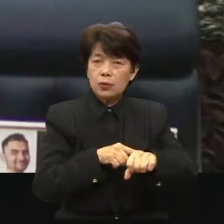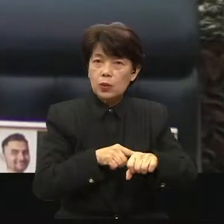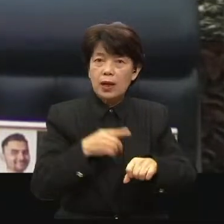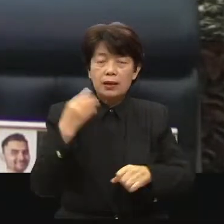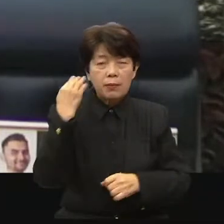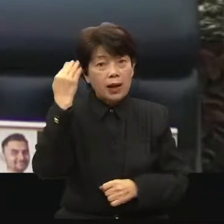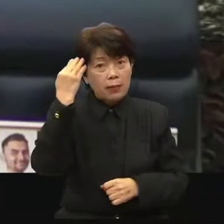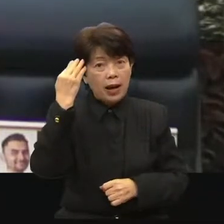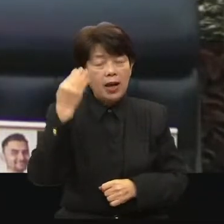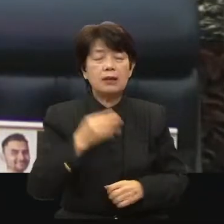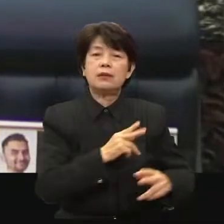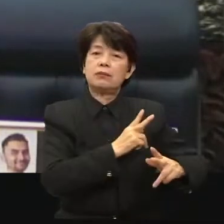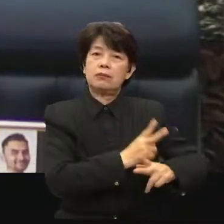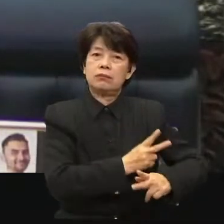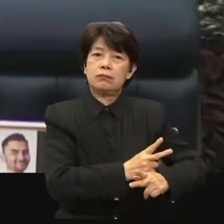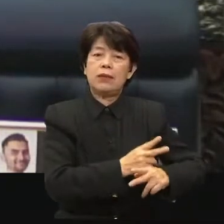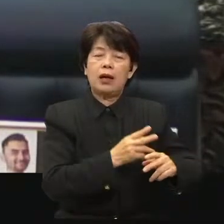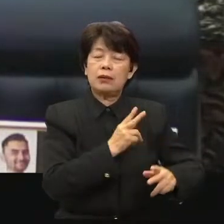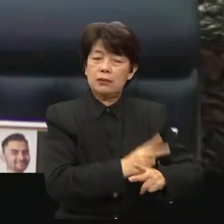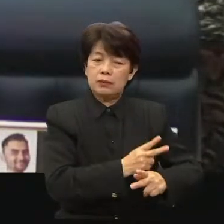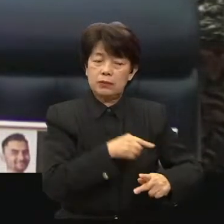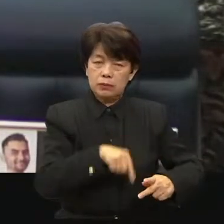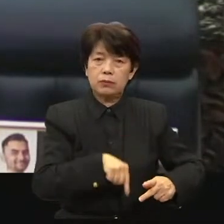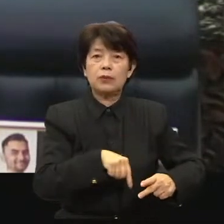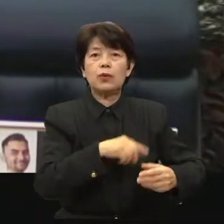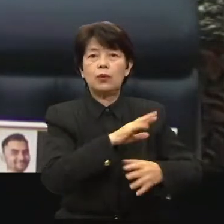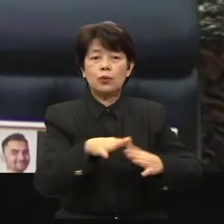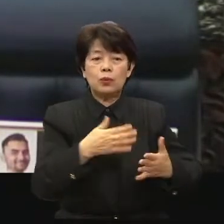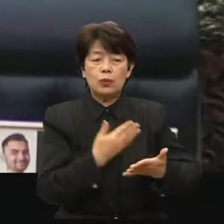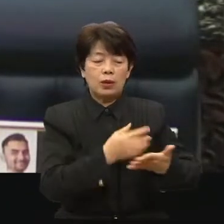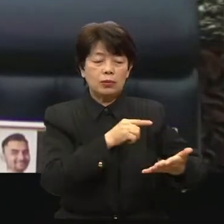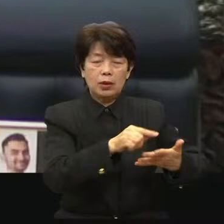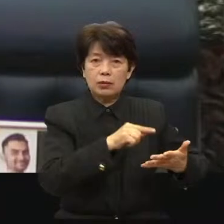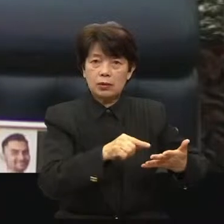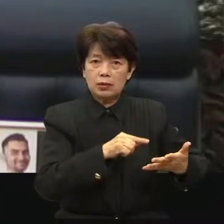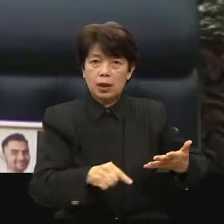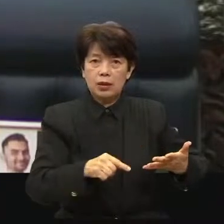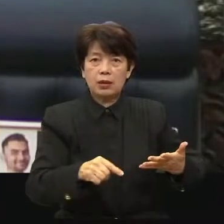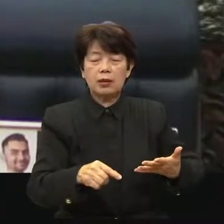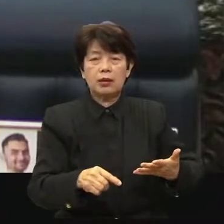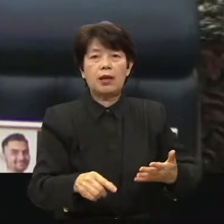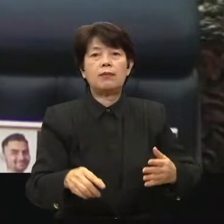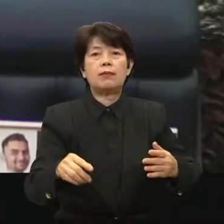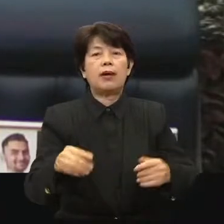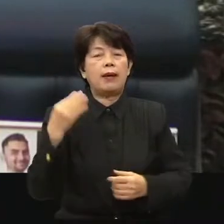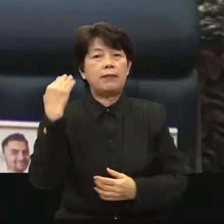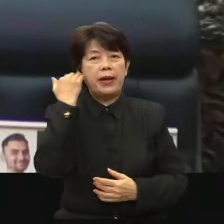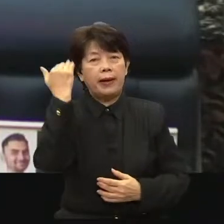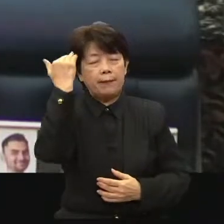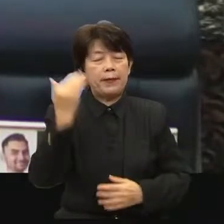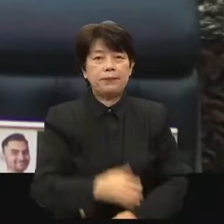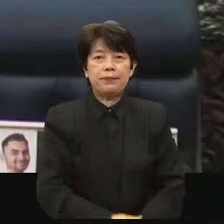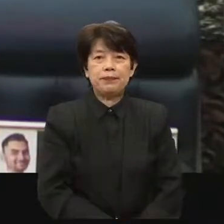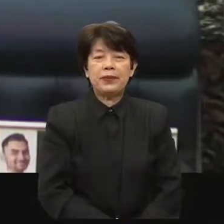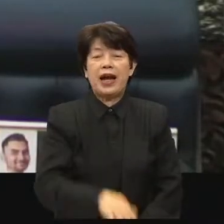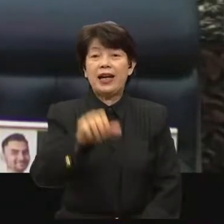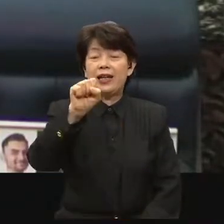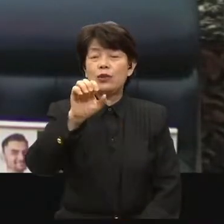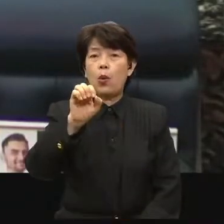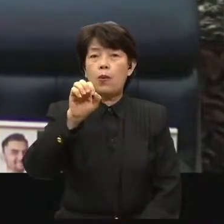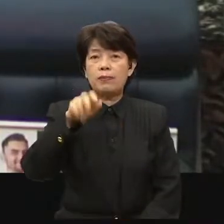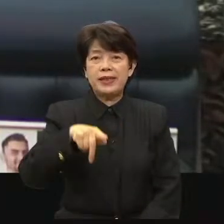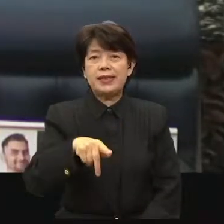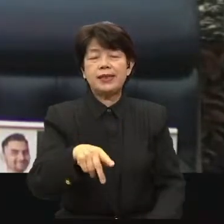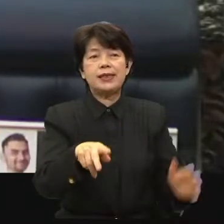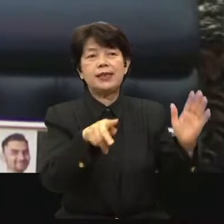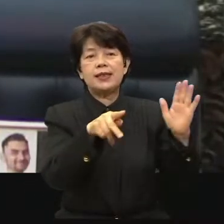mahkamah, memang peranti tersebut perlulah dibawa ke mahkamah. Jadi itu merupakan SOP di bawah MCMC